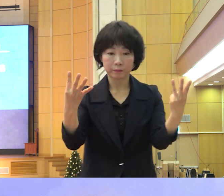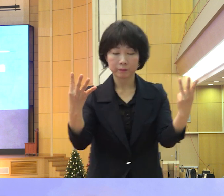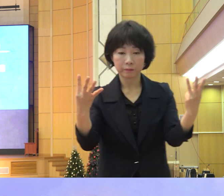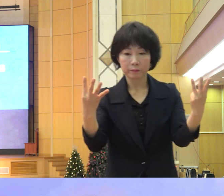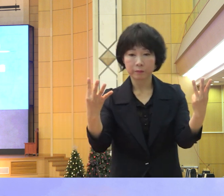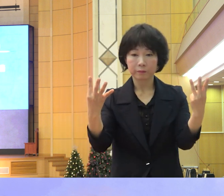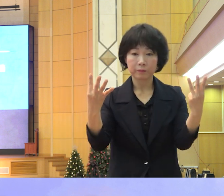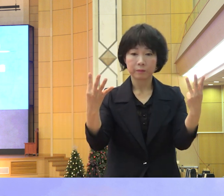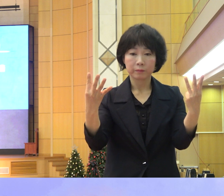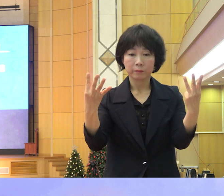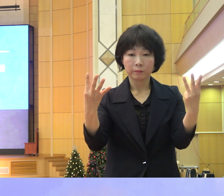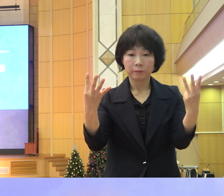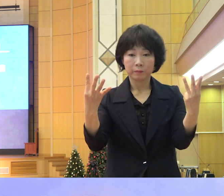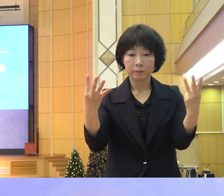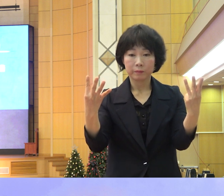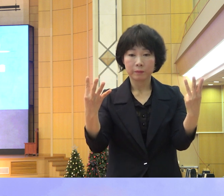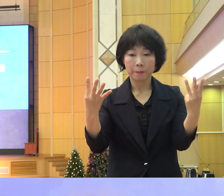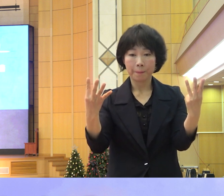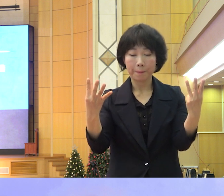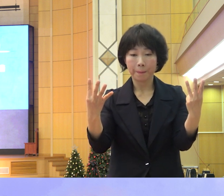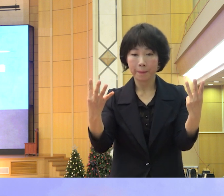디모데후서 4장 3절